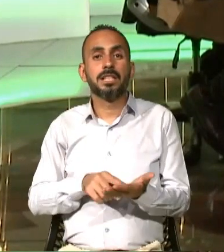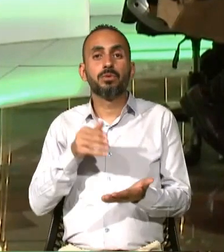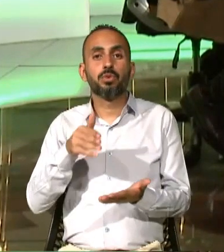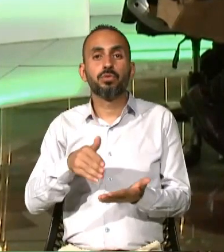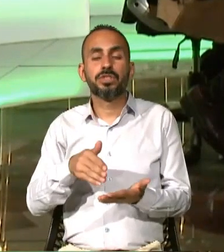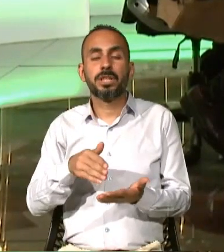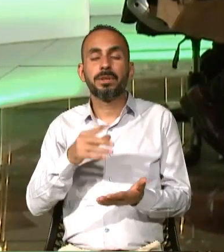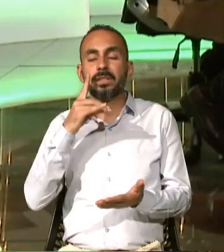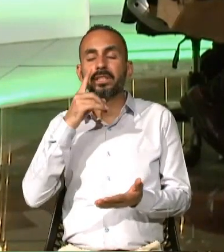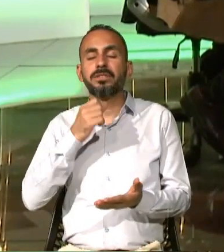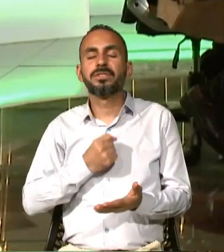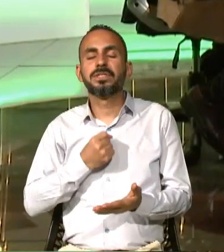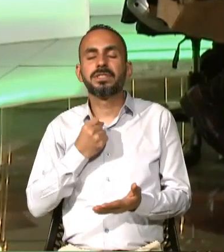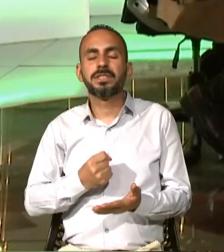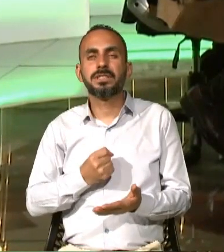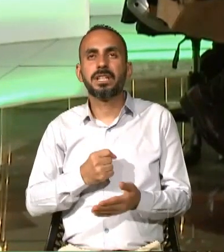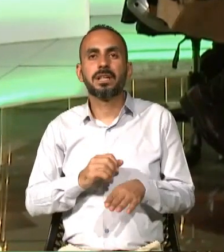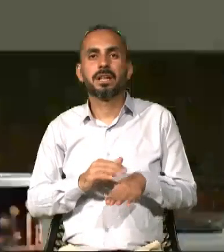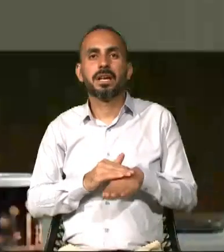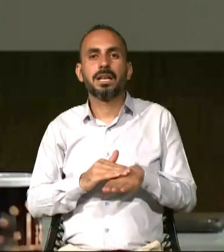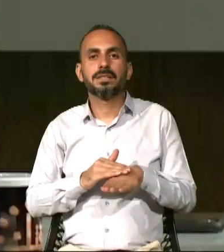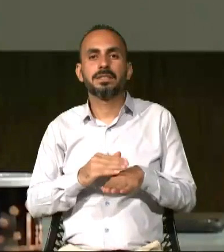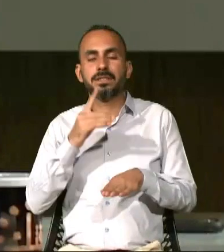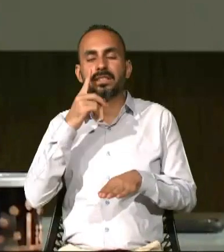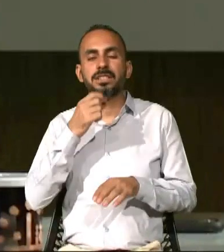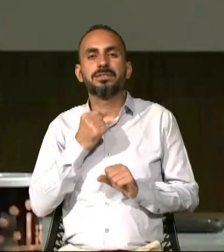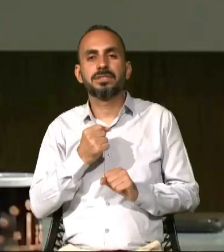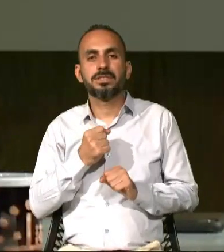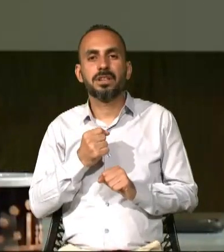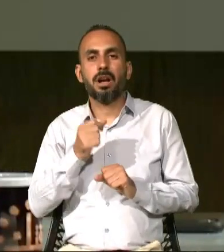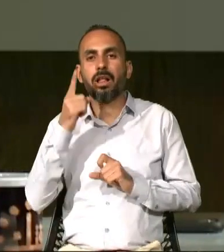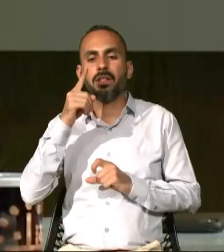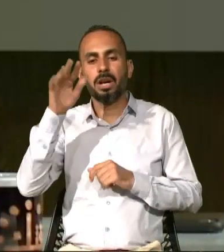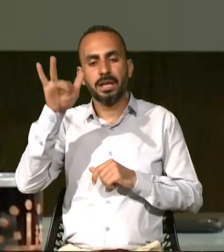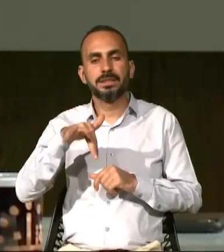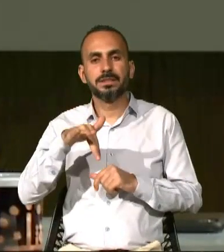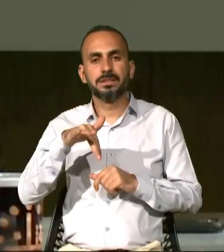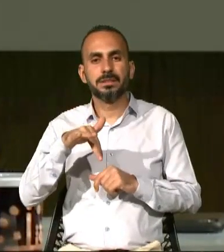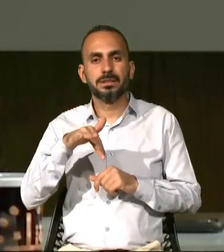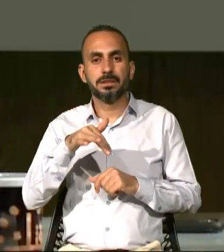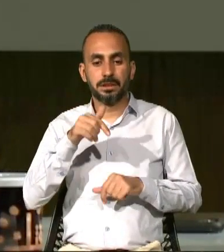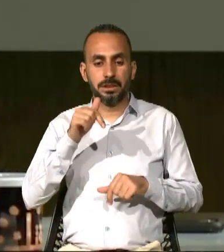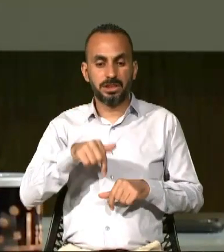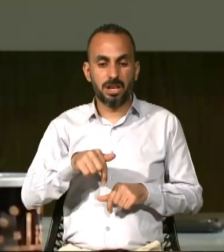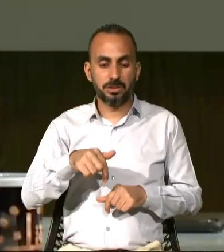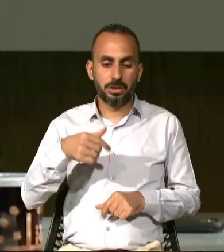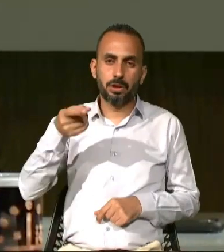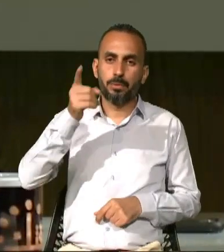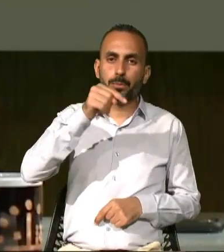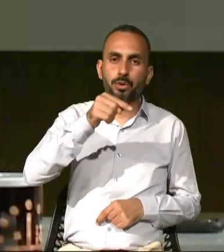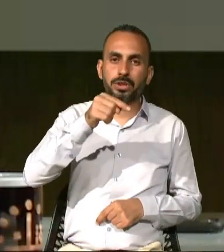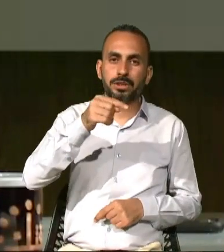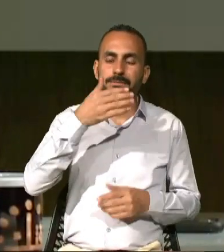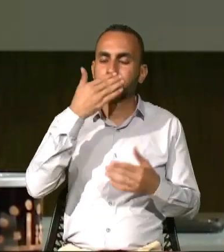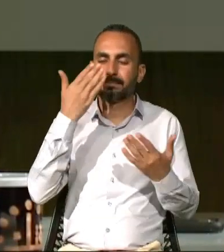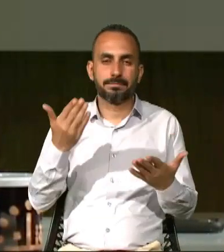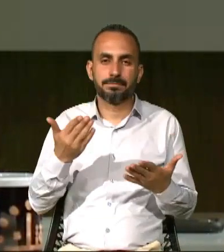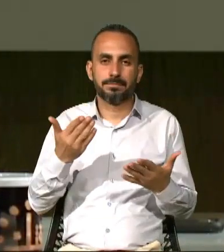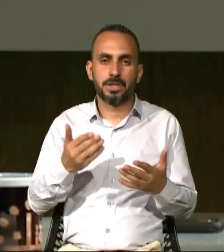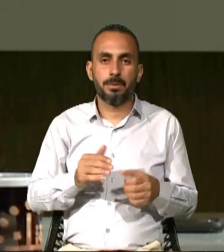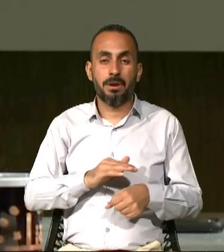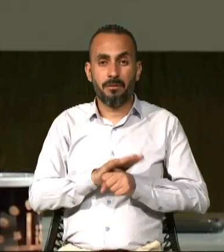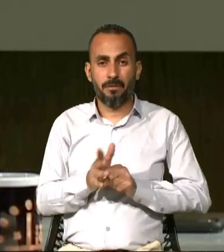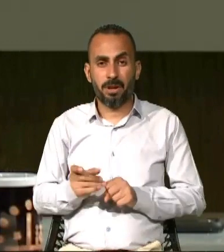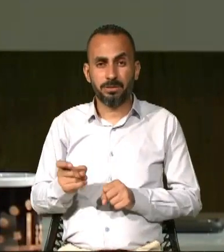ان الرب هيجي النهارده بكره بعد ما تخلص كورونا اثناء كورونا. المهم ان الرب جاي